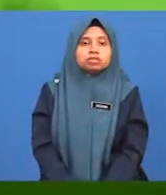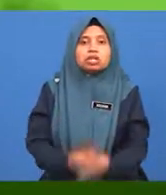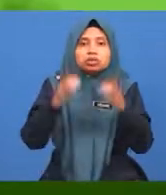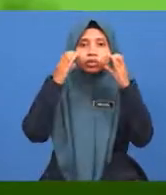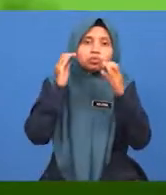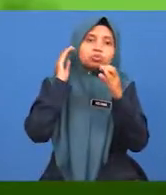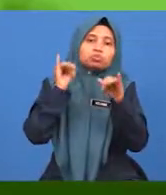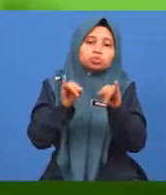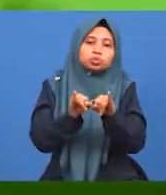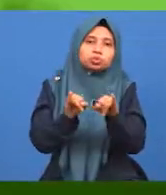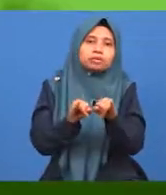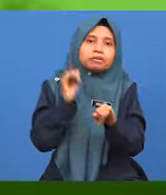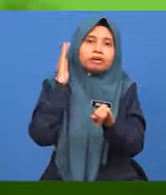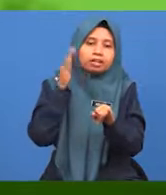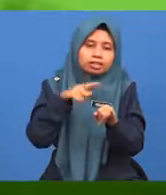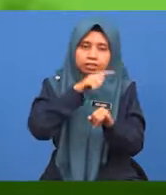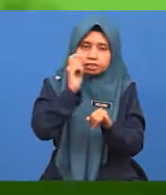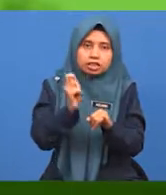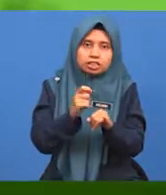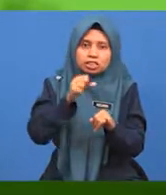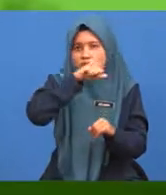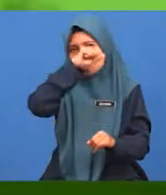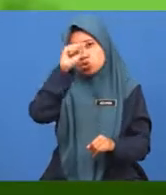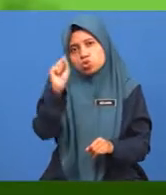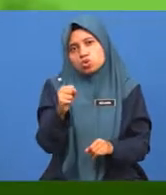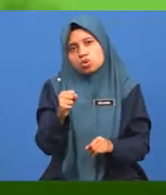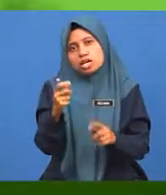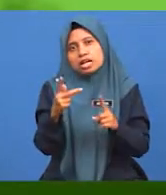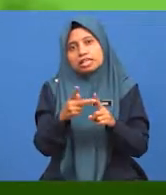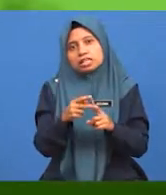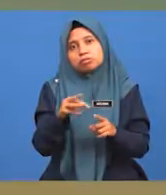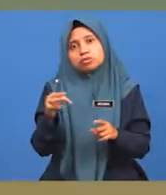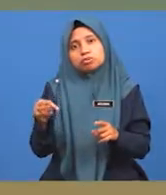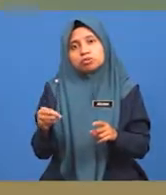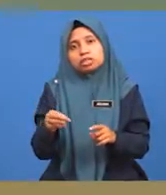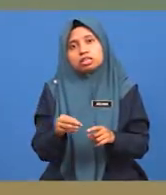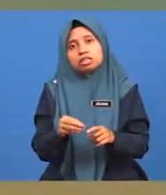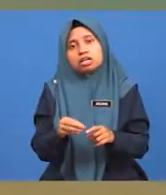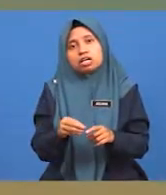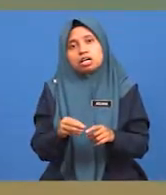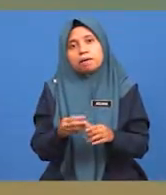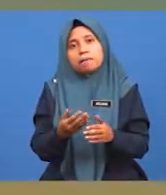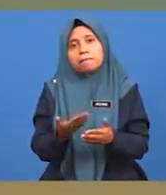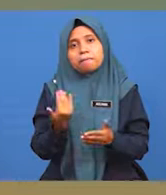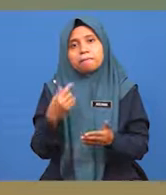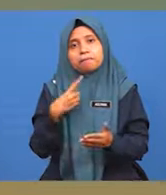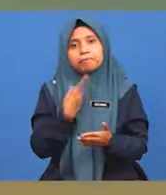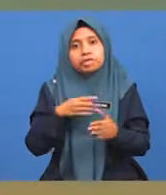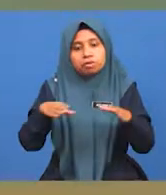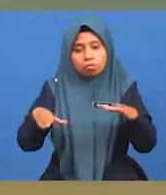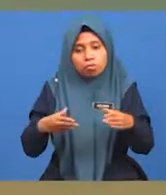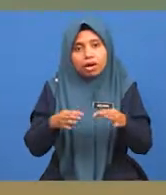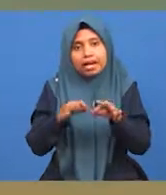Cikgu juga akan bertanyakan soalan kepada murid-murid. Mari kita bina